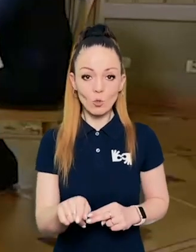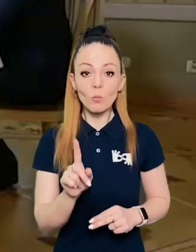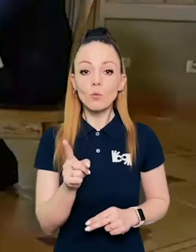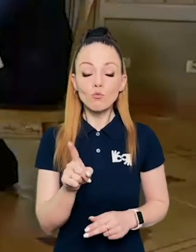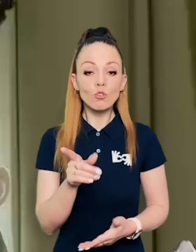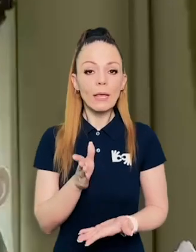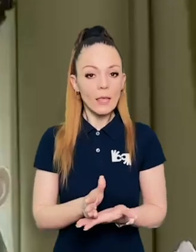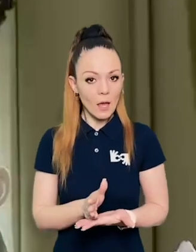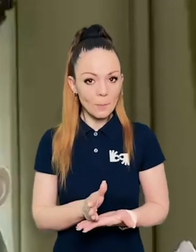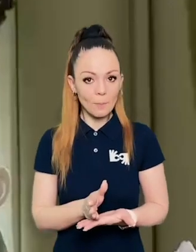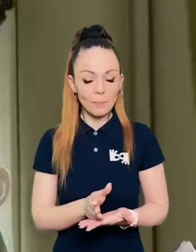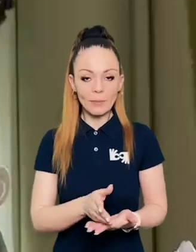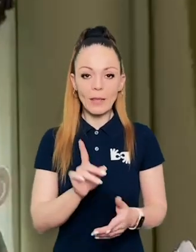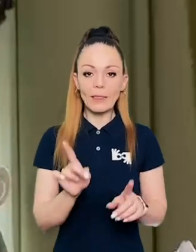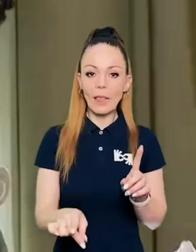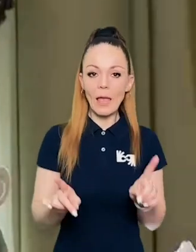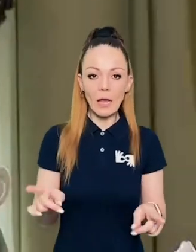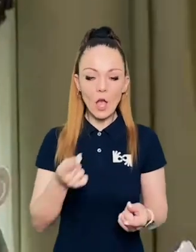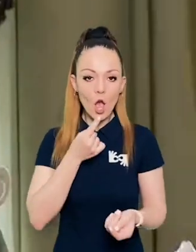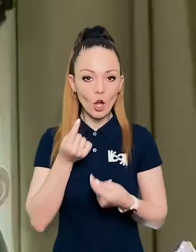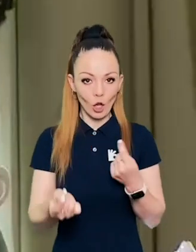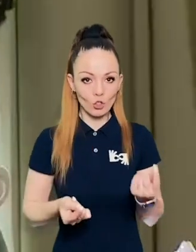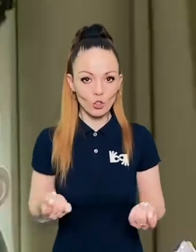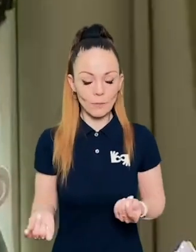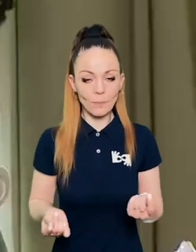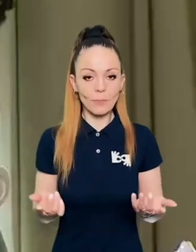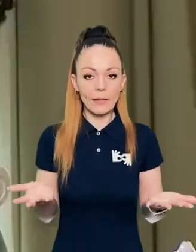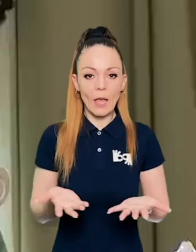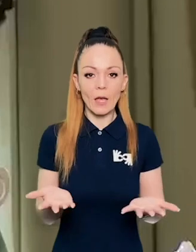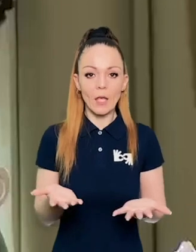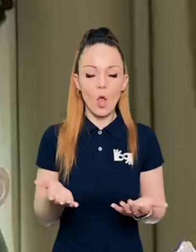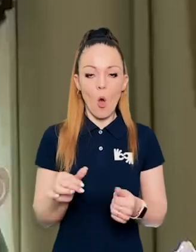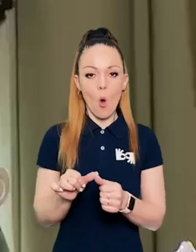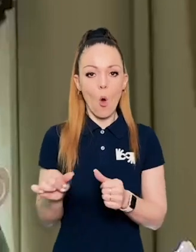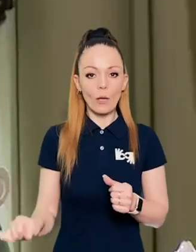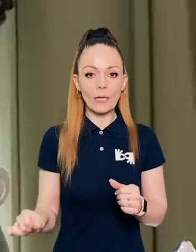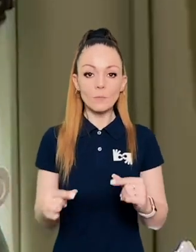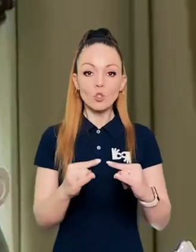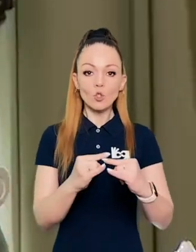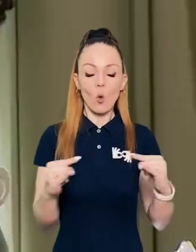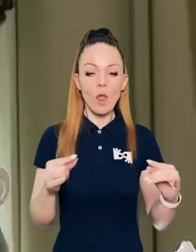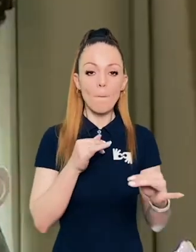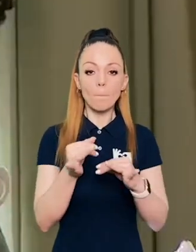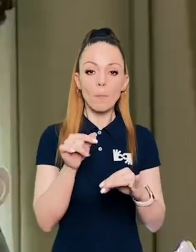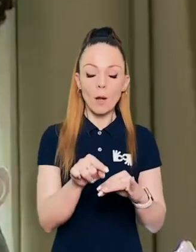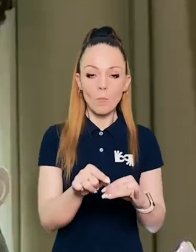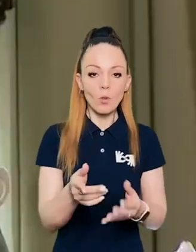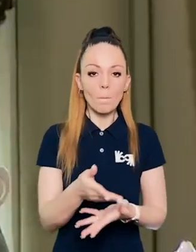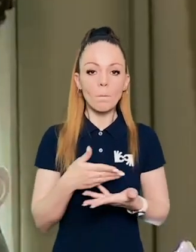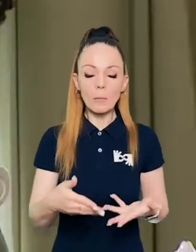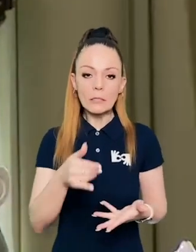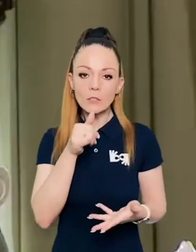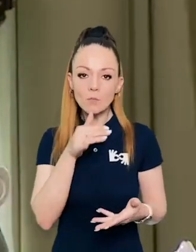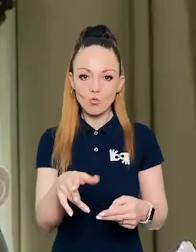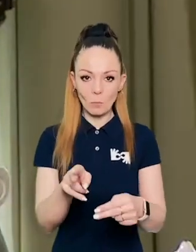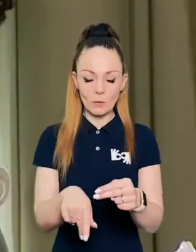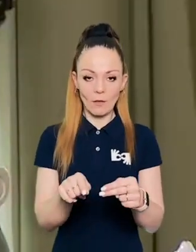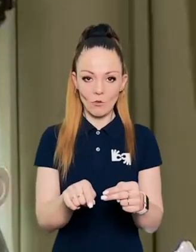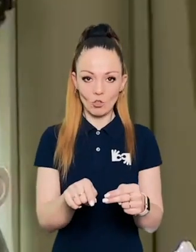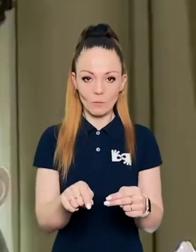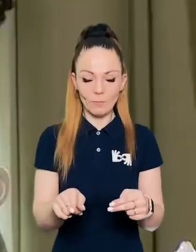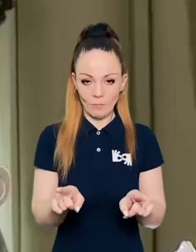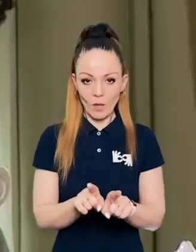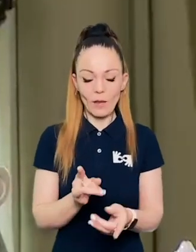Я впевнений в цьому, тому що є деякі речі, які, окрім стола перемовин, ми